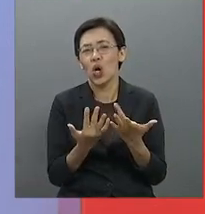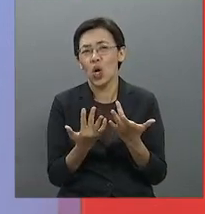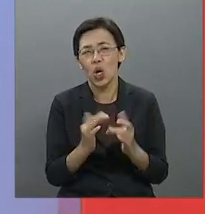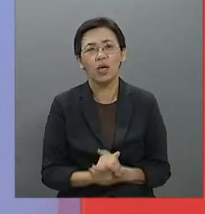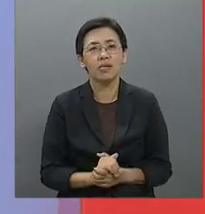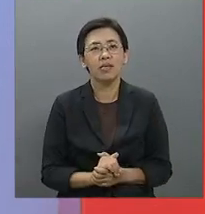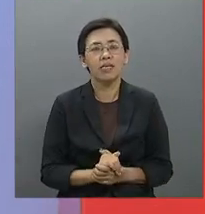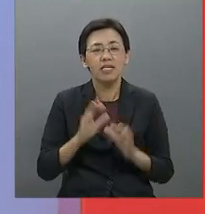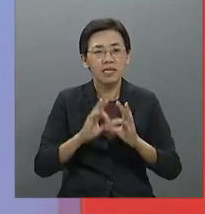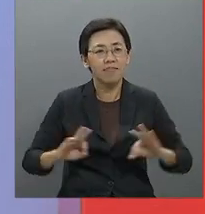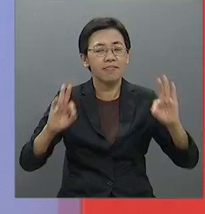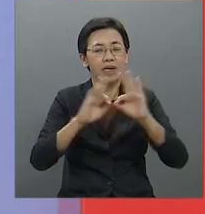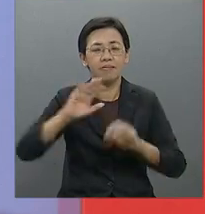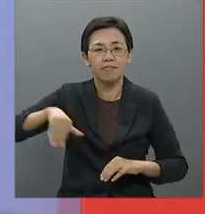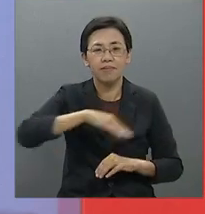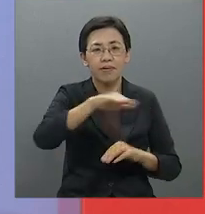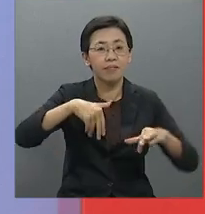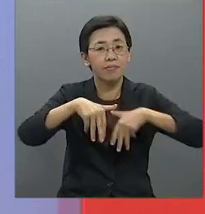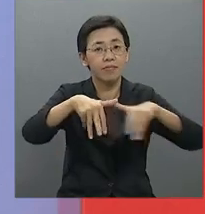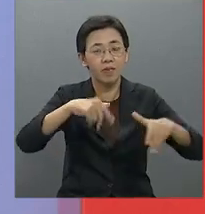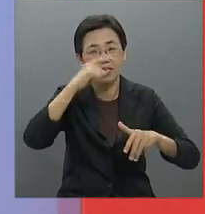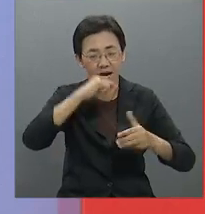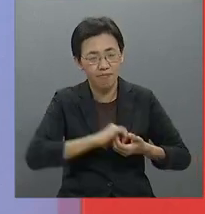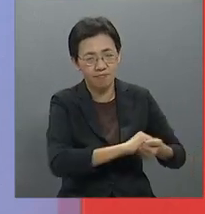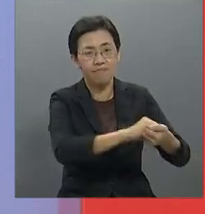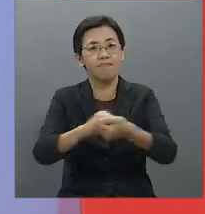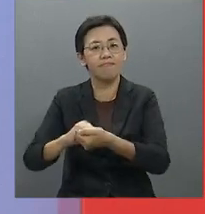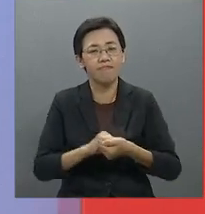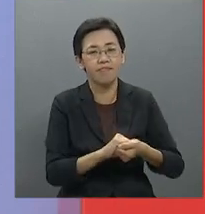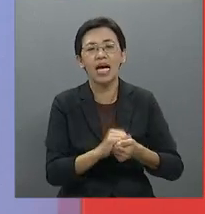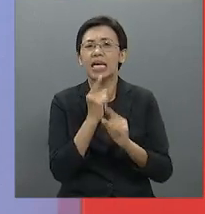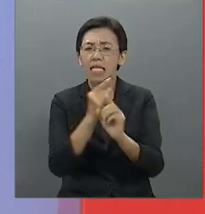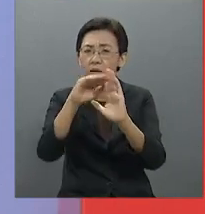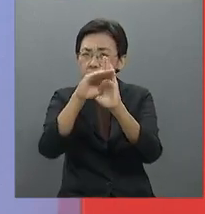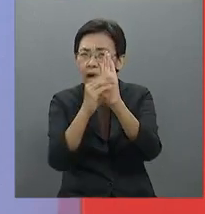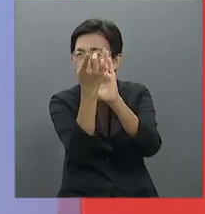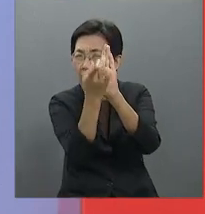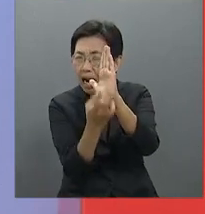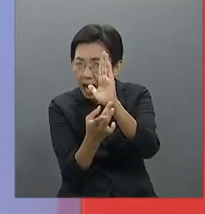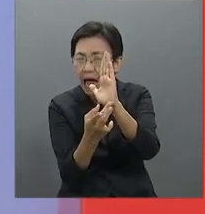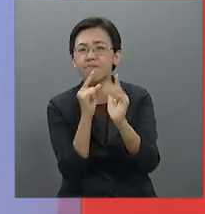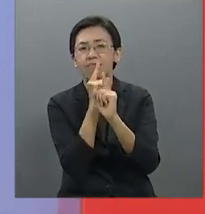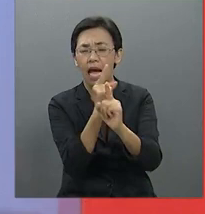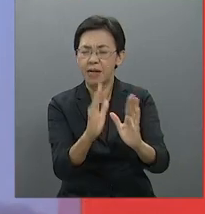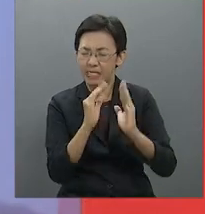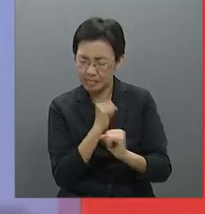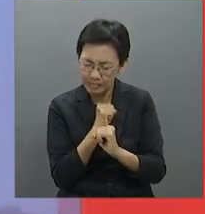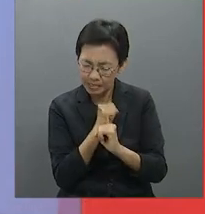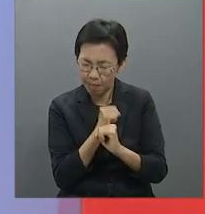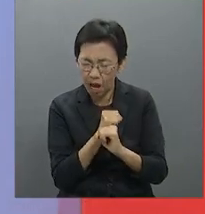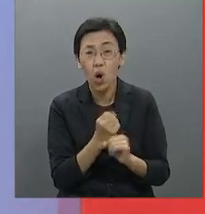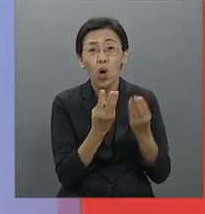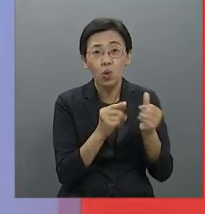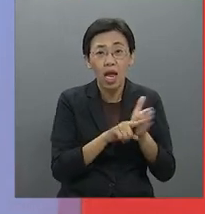การรวมไม้รวมมือ รวมใจกันปฏิบาตตามมาตรการต่างๆและทำให้ตัวเลขนั้นเป็ศูยใหได้ต่อเนื่องยาวนานที่สุด